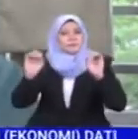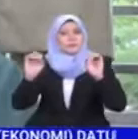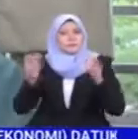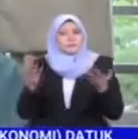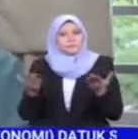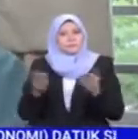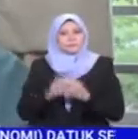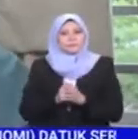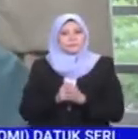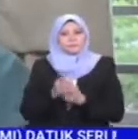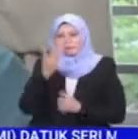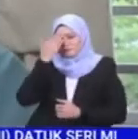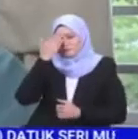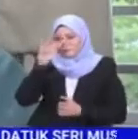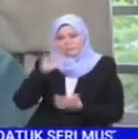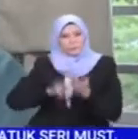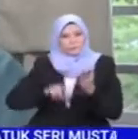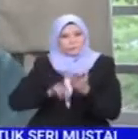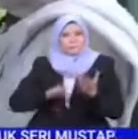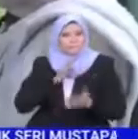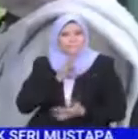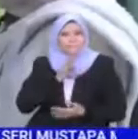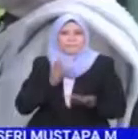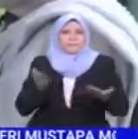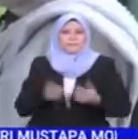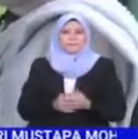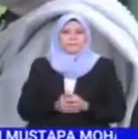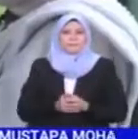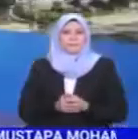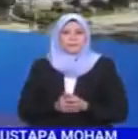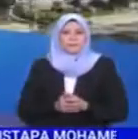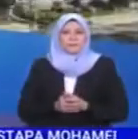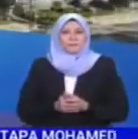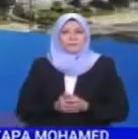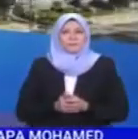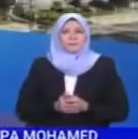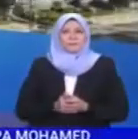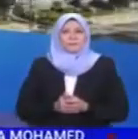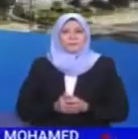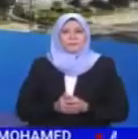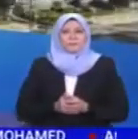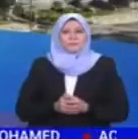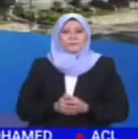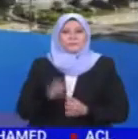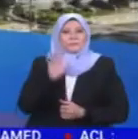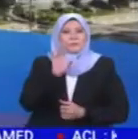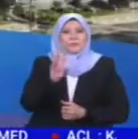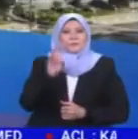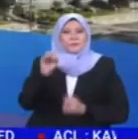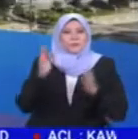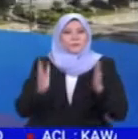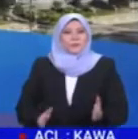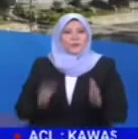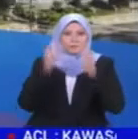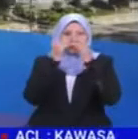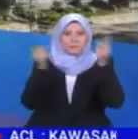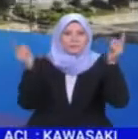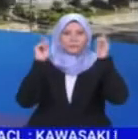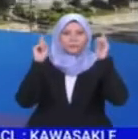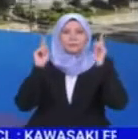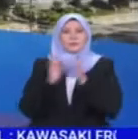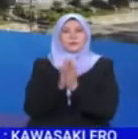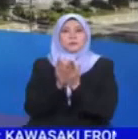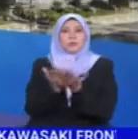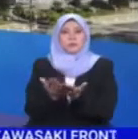Apa tak tahu nak cakap. 70 orang graduan telah menerima ijazah